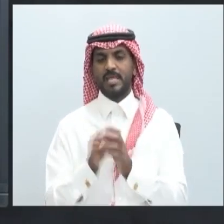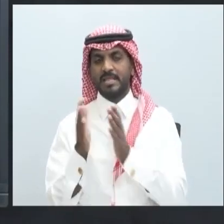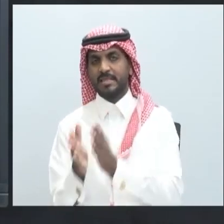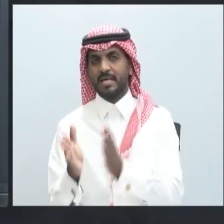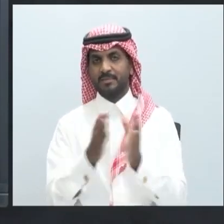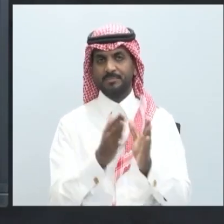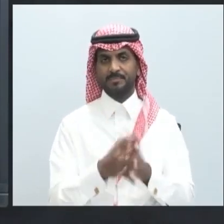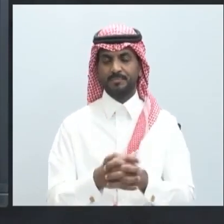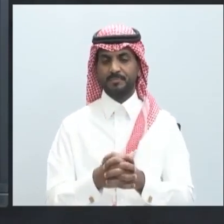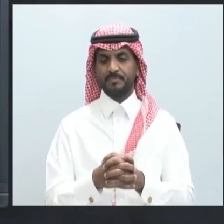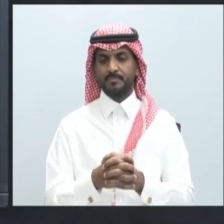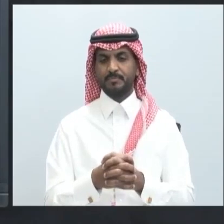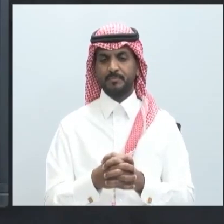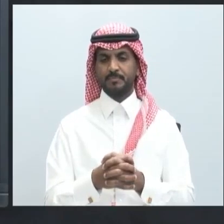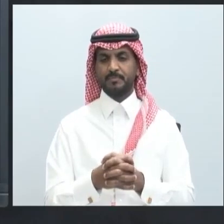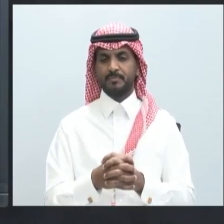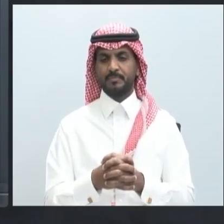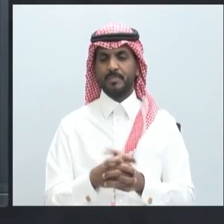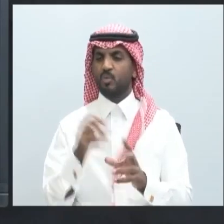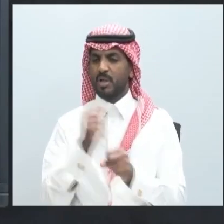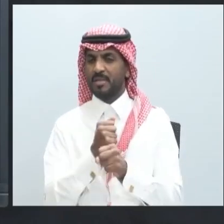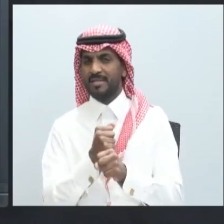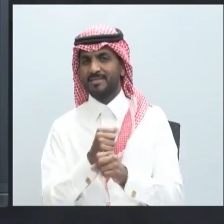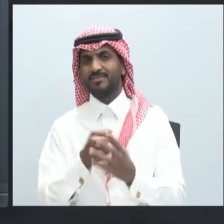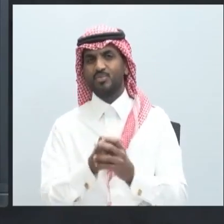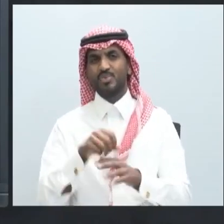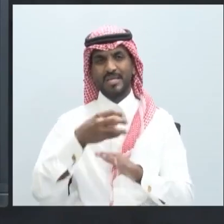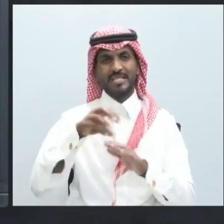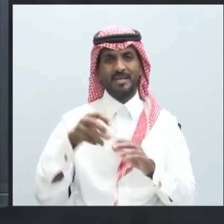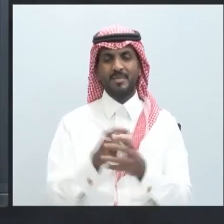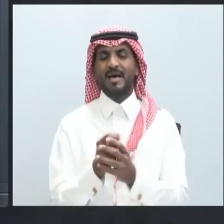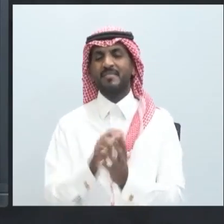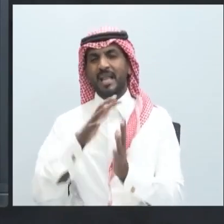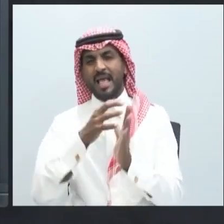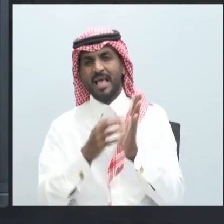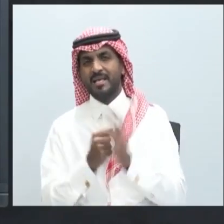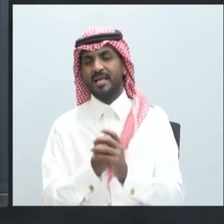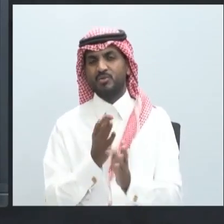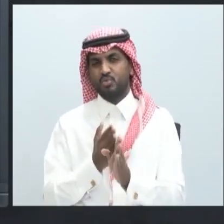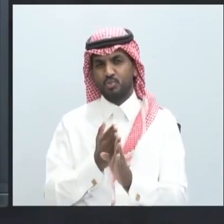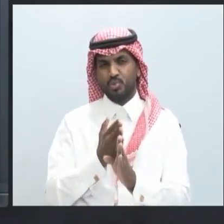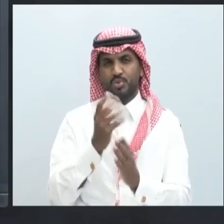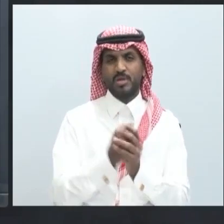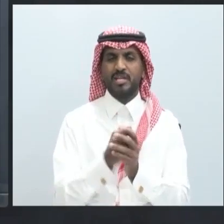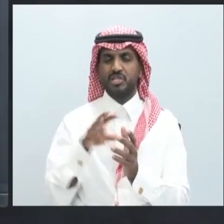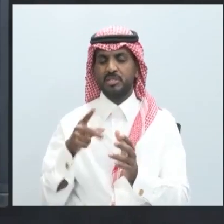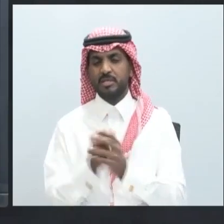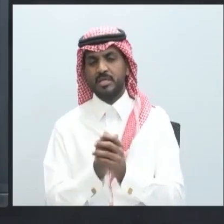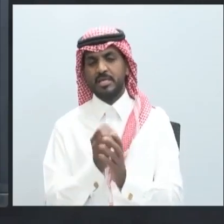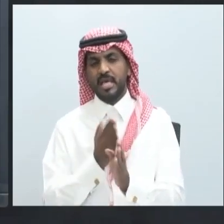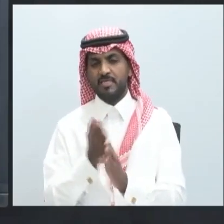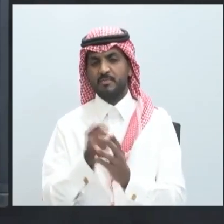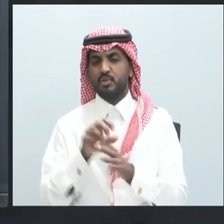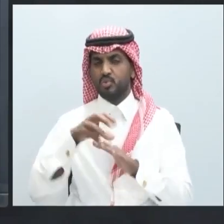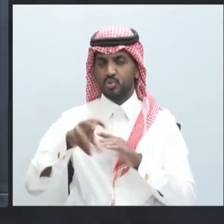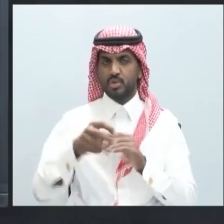عند عندما يتم عمليه انقسام هذه الخلايا الا في حاله العبور الجيني من الممكن ان يذهب هذا